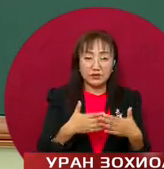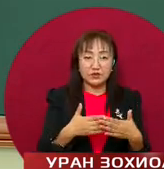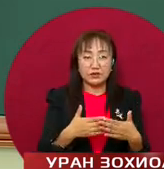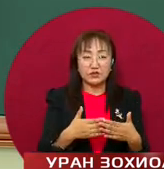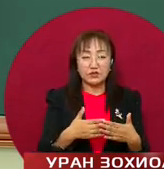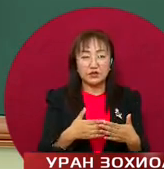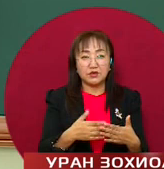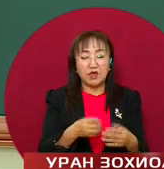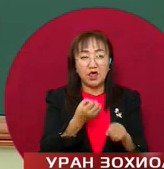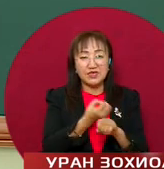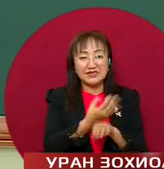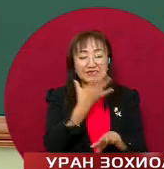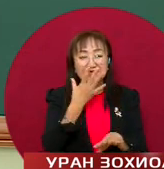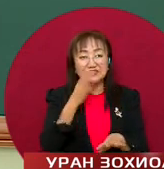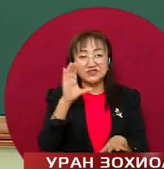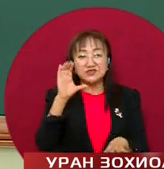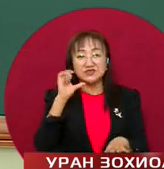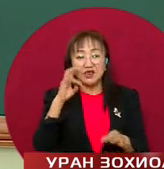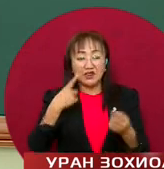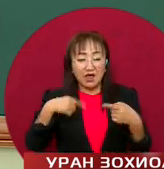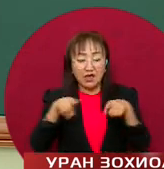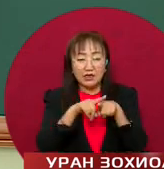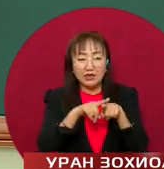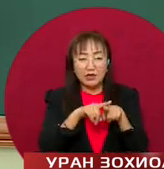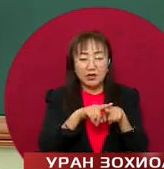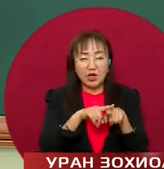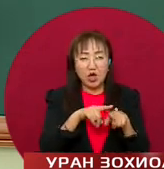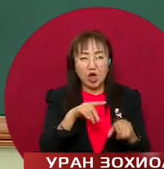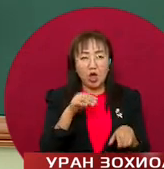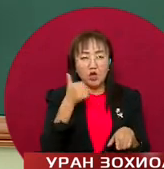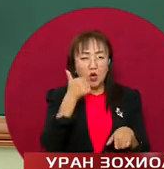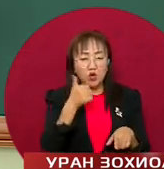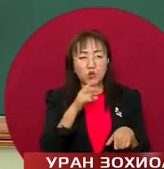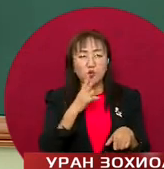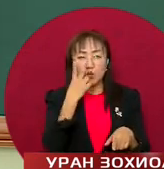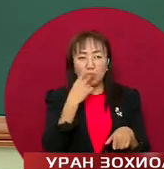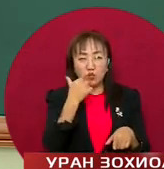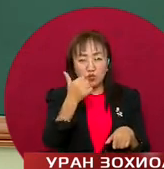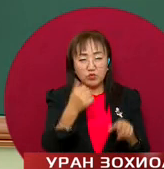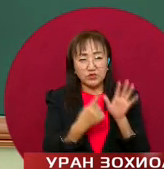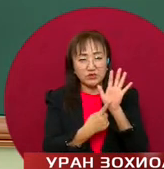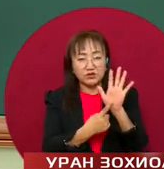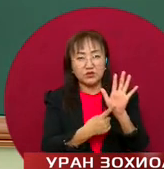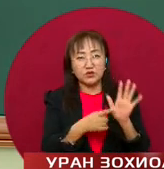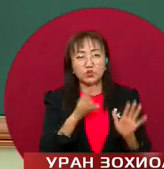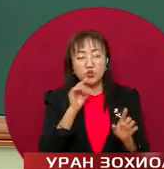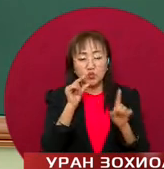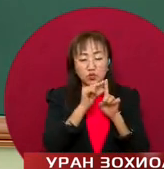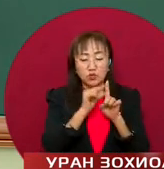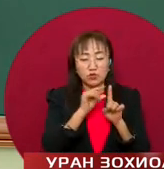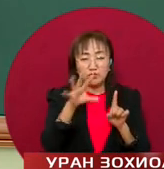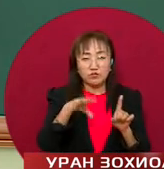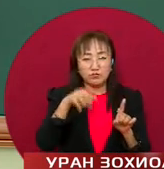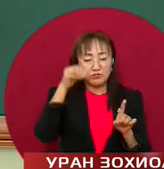Эрдэнсийн сам мэт тэр оновчтой үг хэллэг дүрслэлүүдийг оюун ухаандаа шингээн